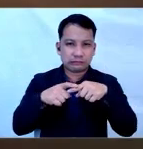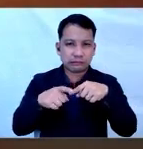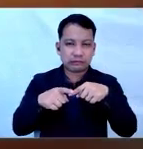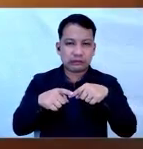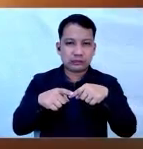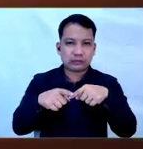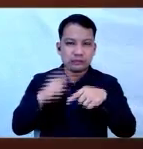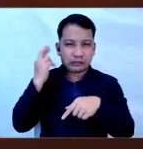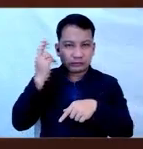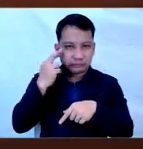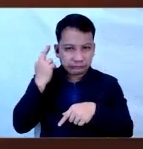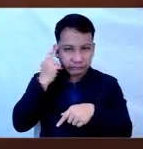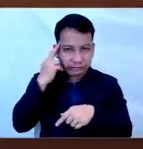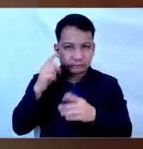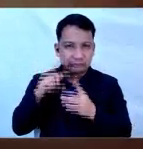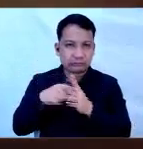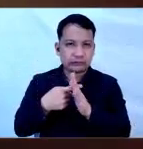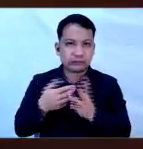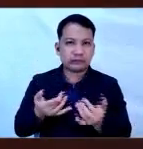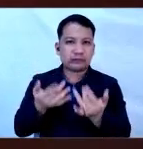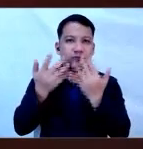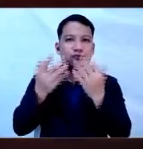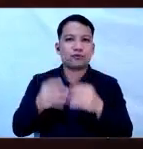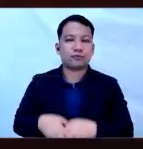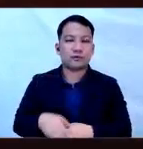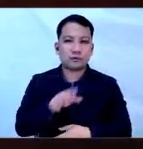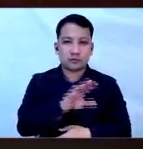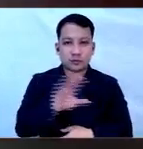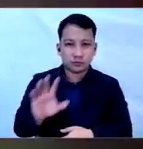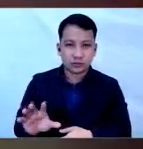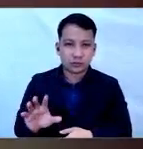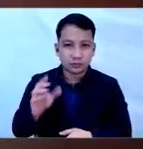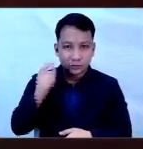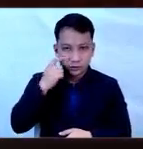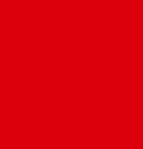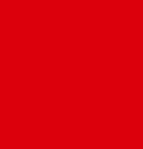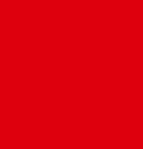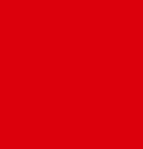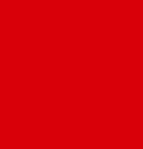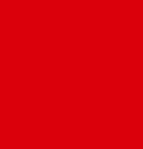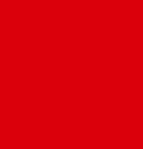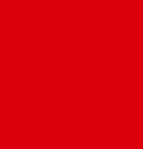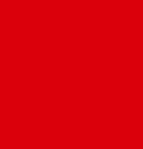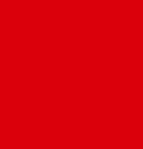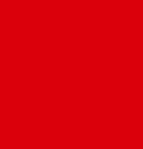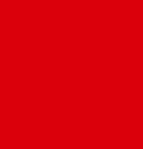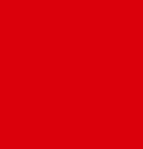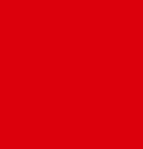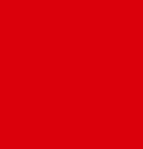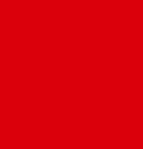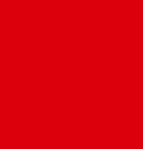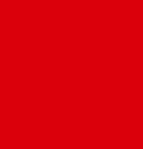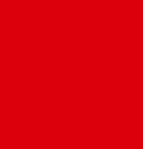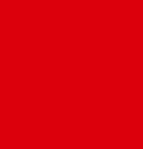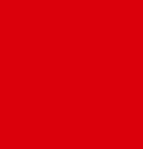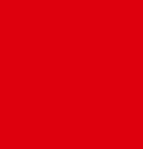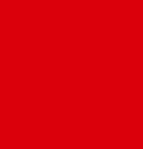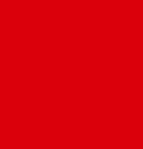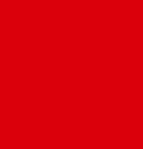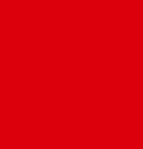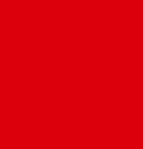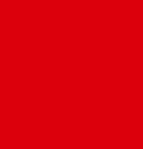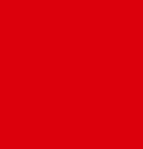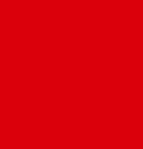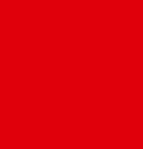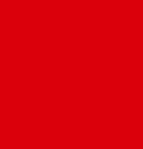apoy. Nagbabalita mula sa frontline, Gary De Leon, News 5. Mga kapatid, Andre Felix po. Iba